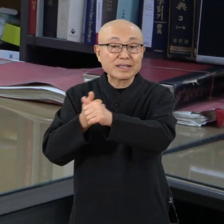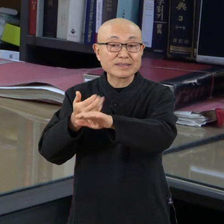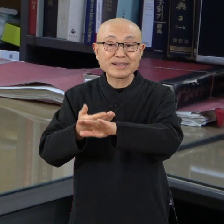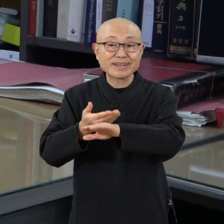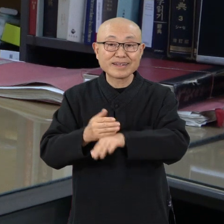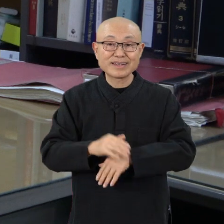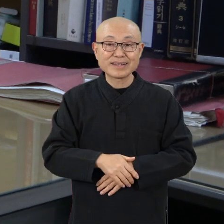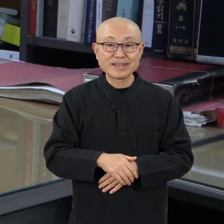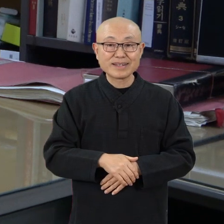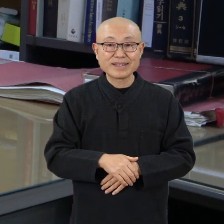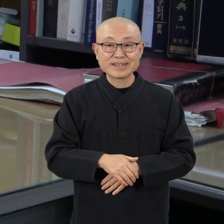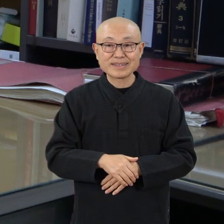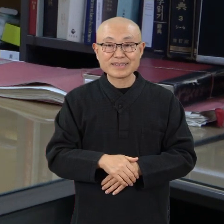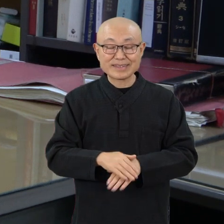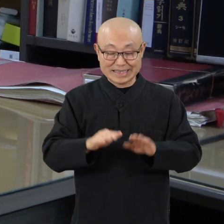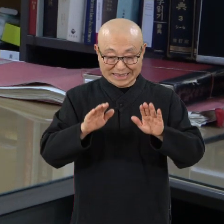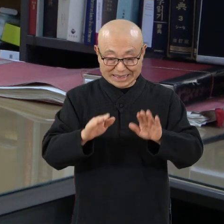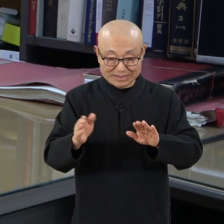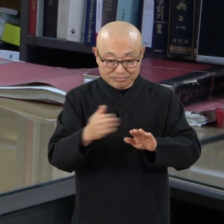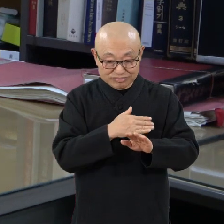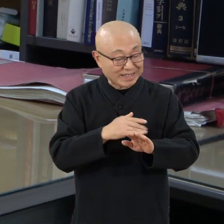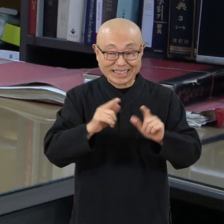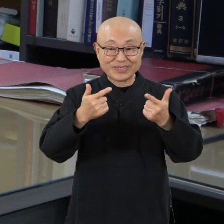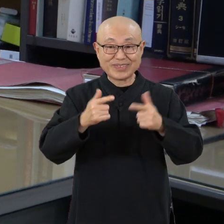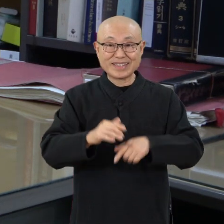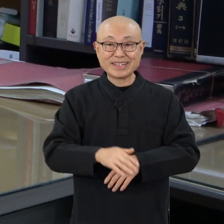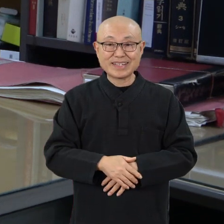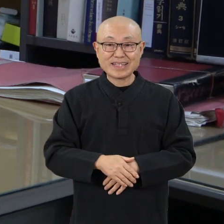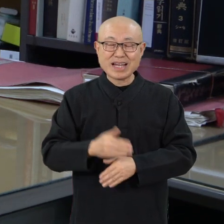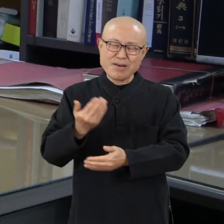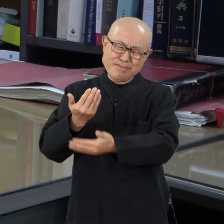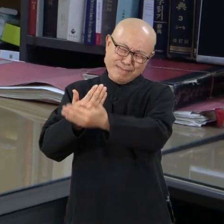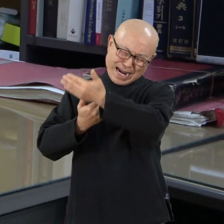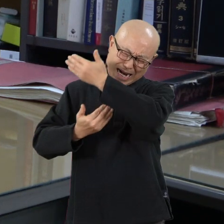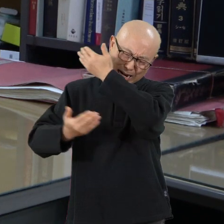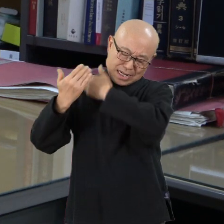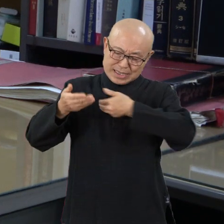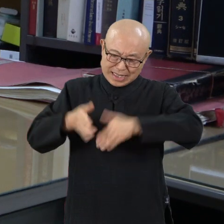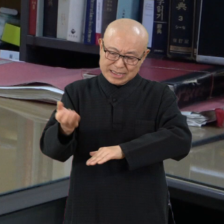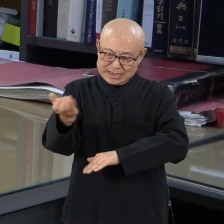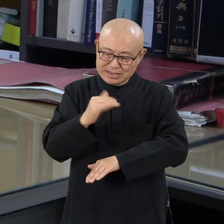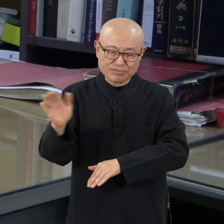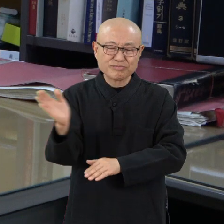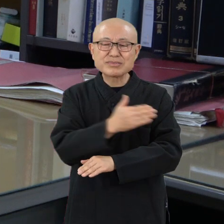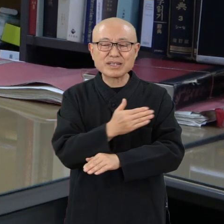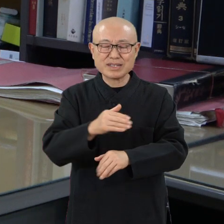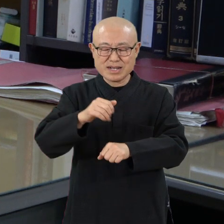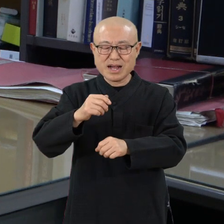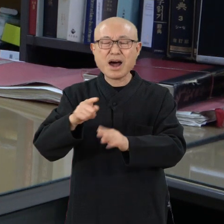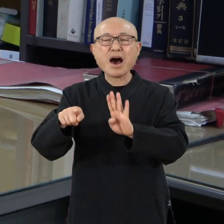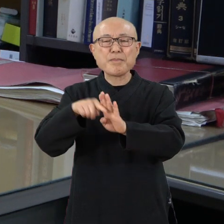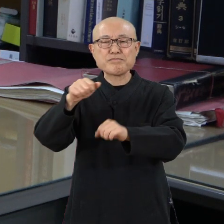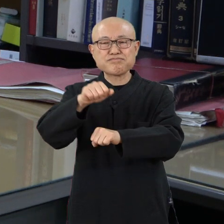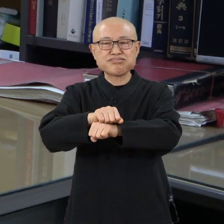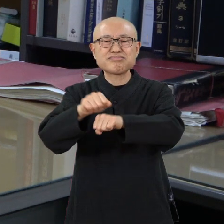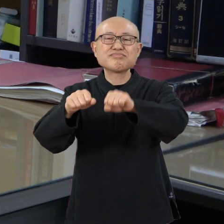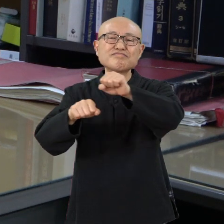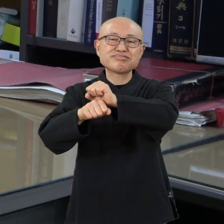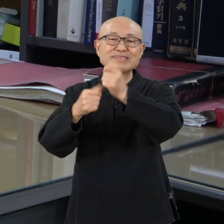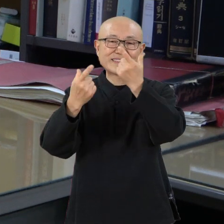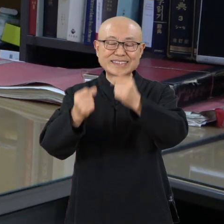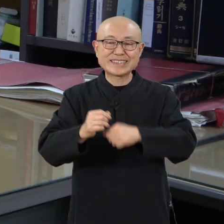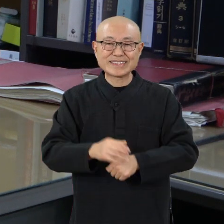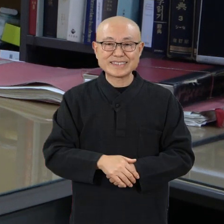지금서부터가 업이라고 하지만 사실은 저 과거에서부터 그걸 수겁이라 한다. 이 세상을 살면서